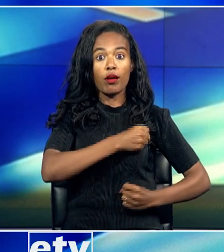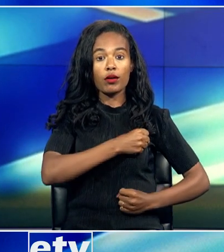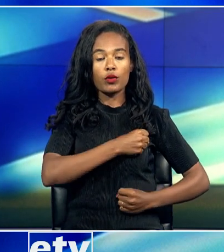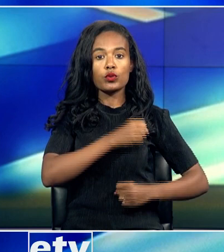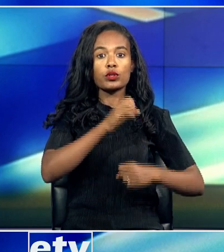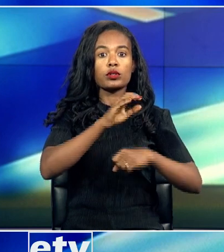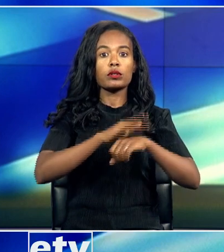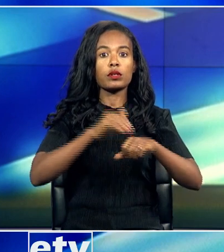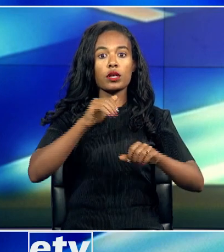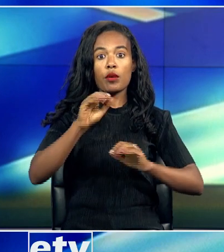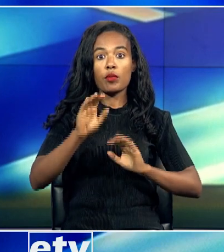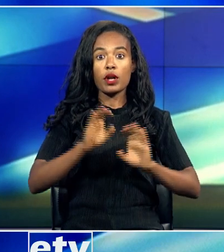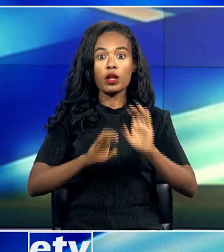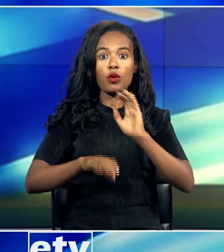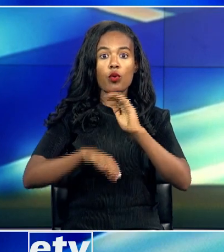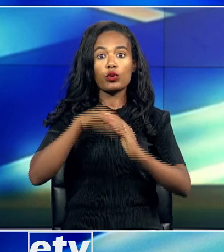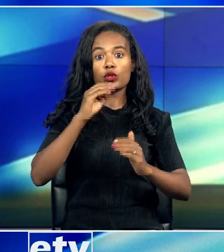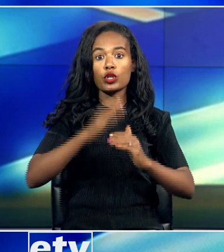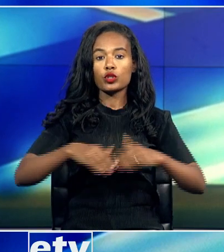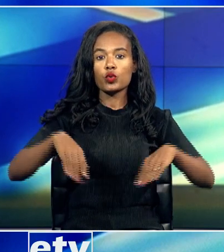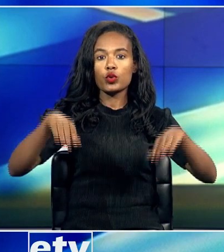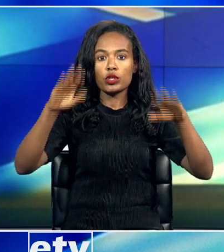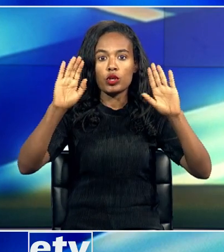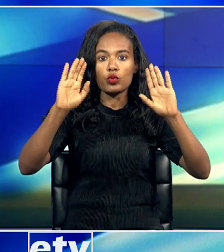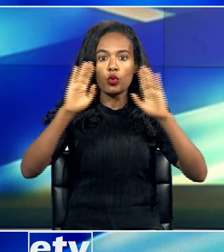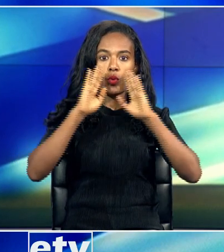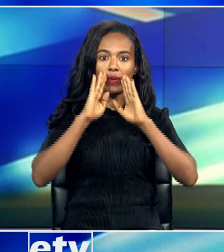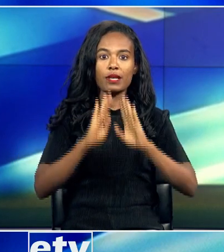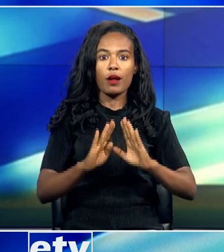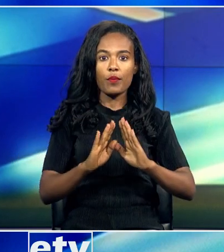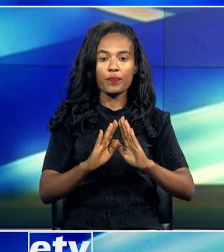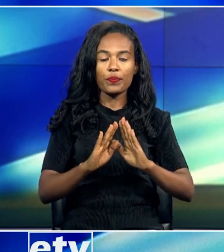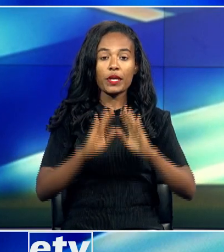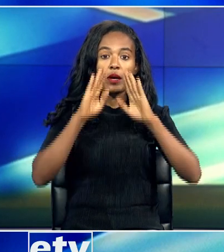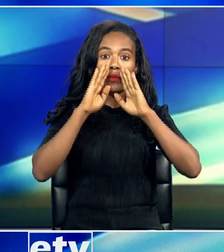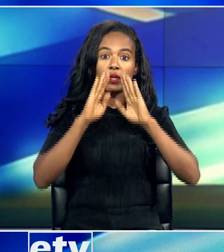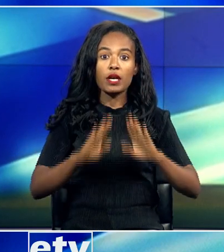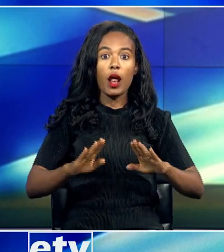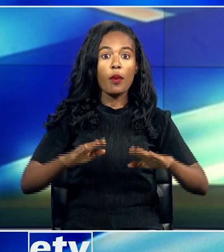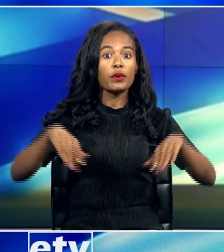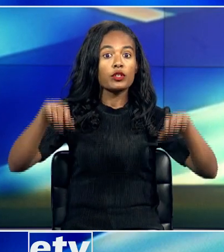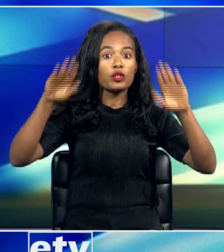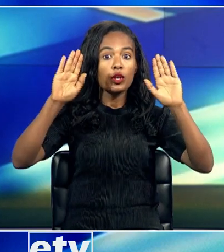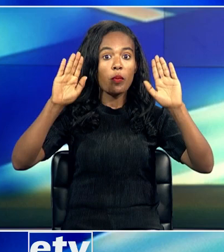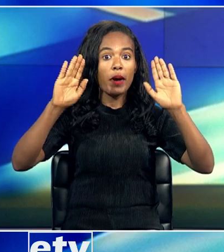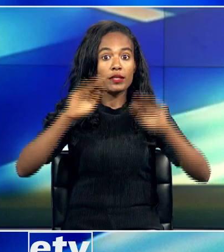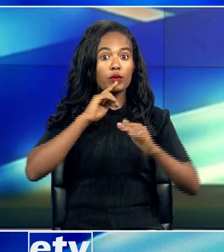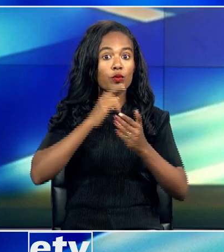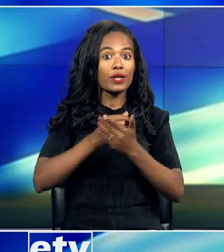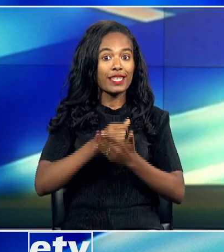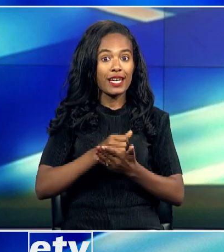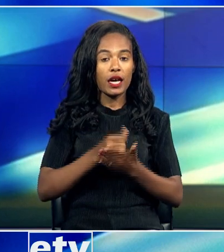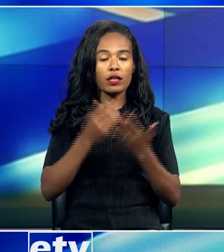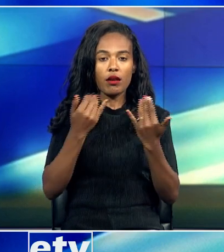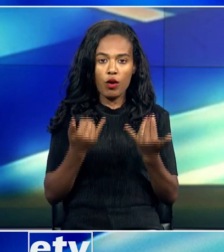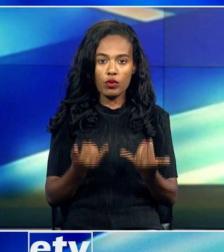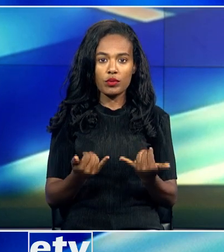ጥሪ የምናደርገው እጃቸውን እንዲሰጡ በሰላም እጅ እንደማይሰጡ ከተረጋገጠ አሁንም